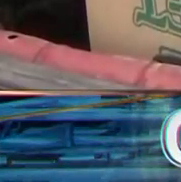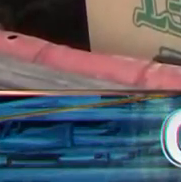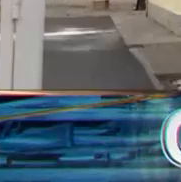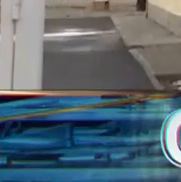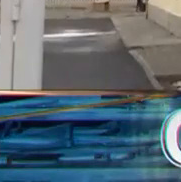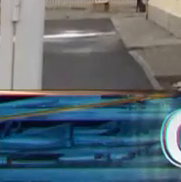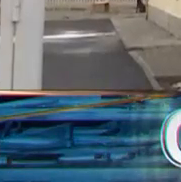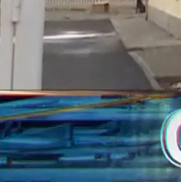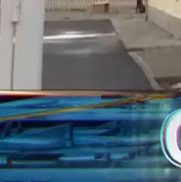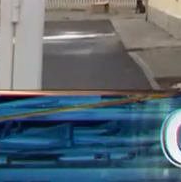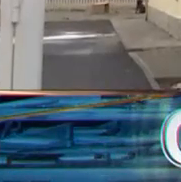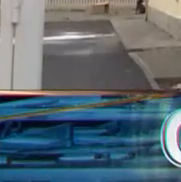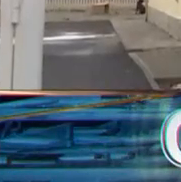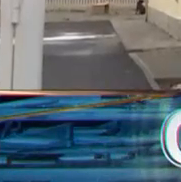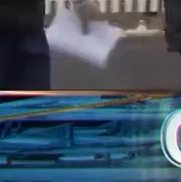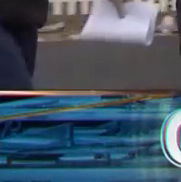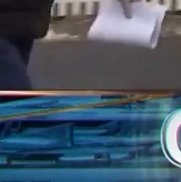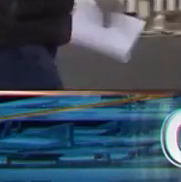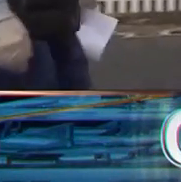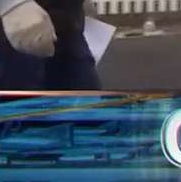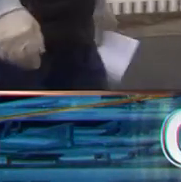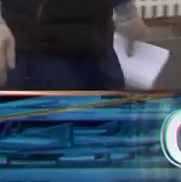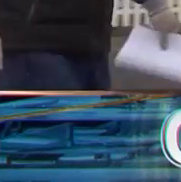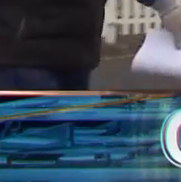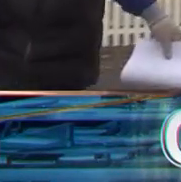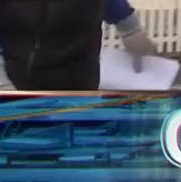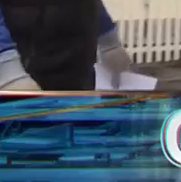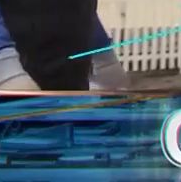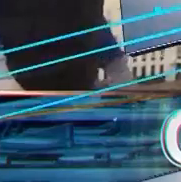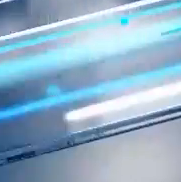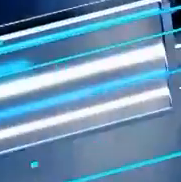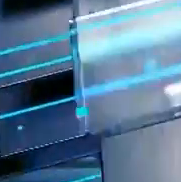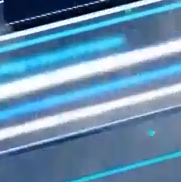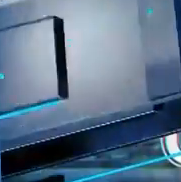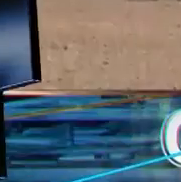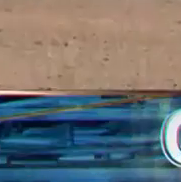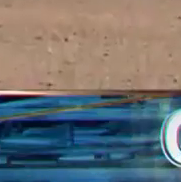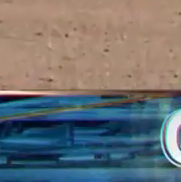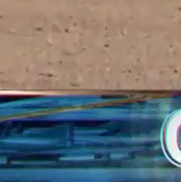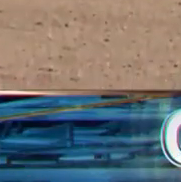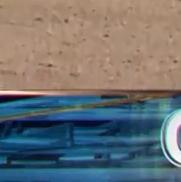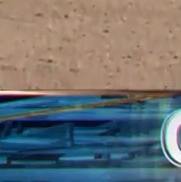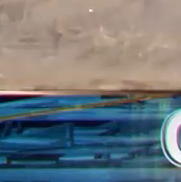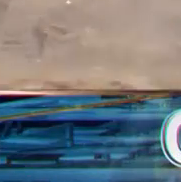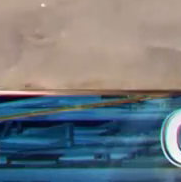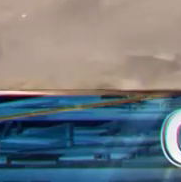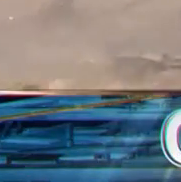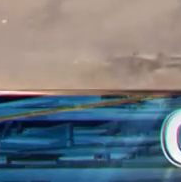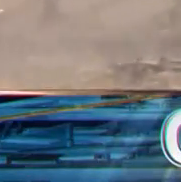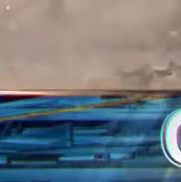Поможем, чем можем. Добровольные дружины на собственные средства помогают землякам. Мы и пашем, мы и